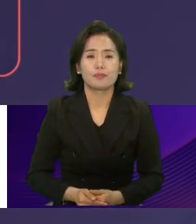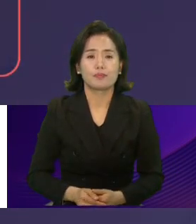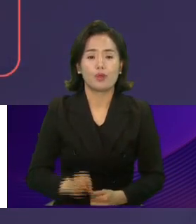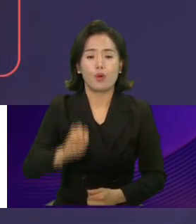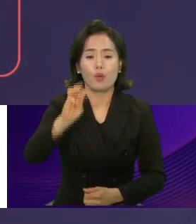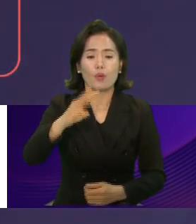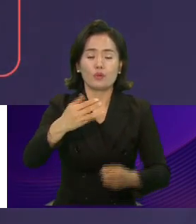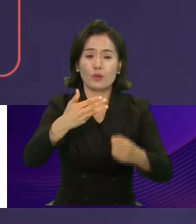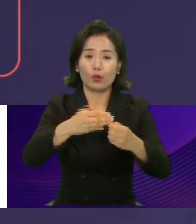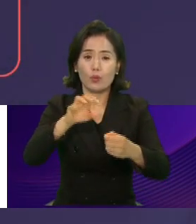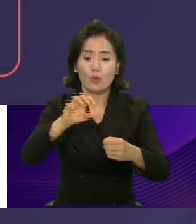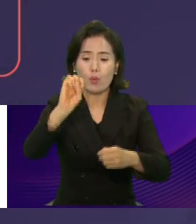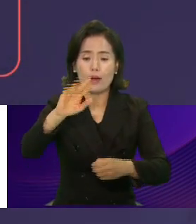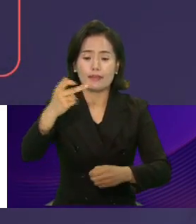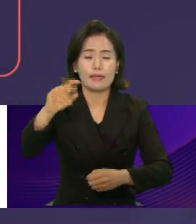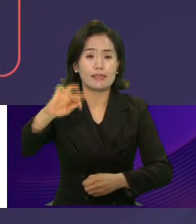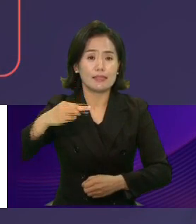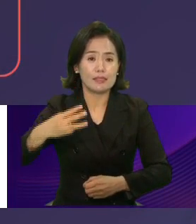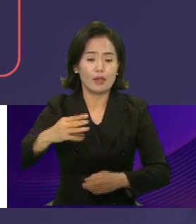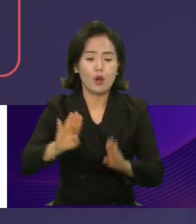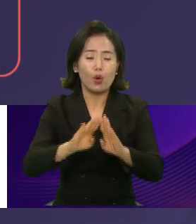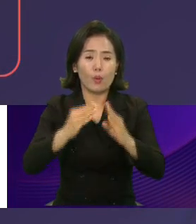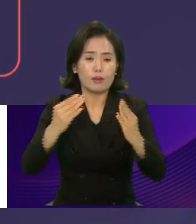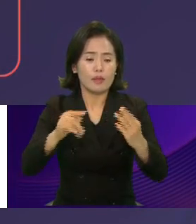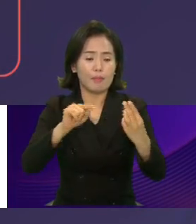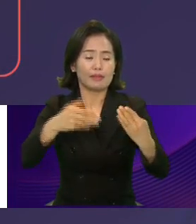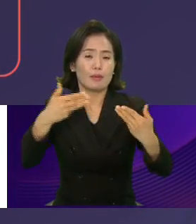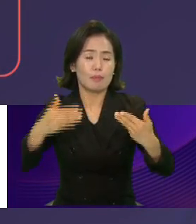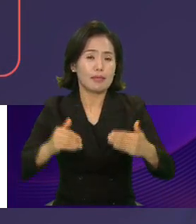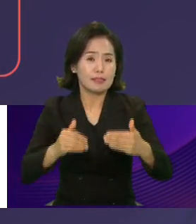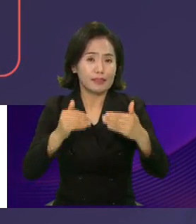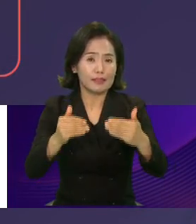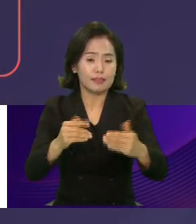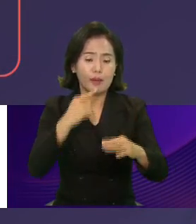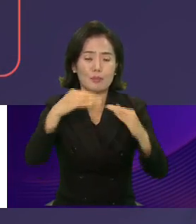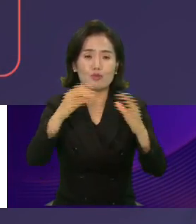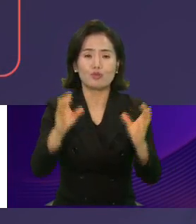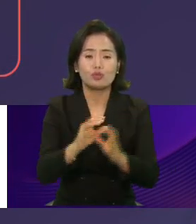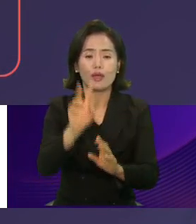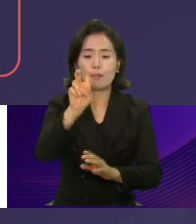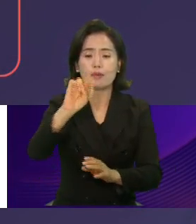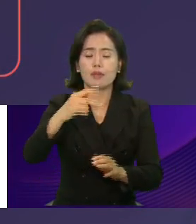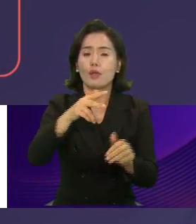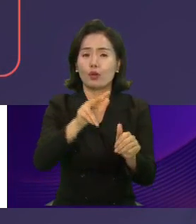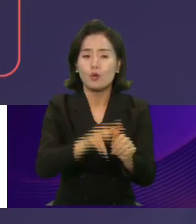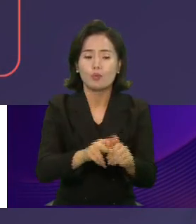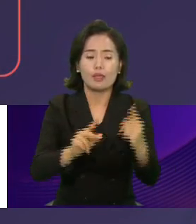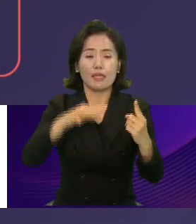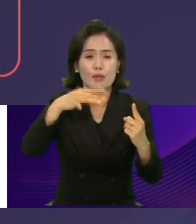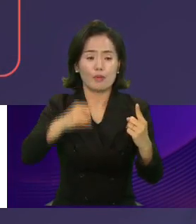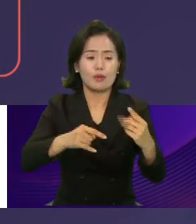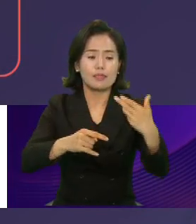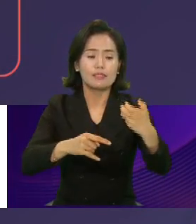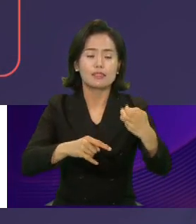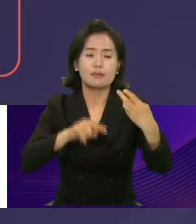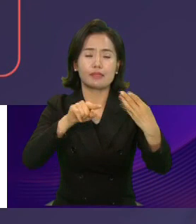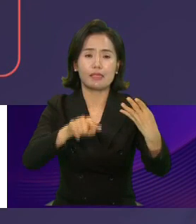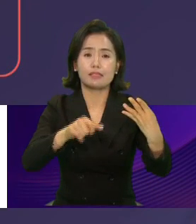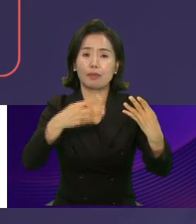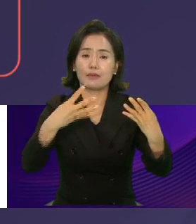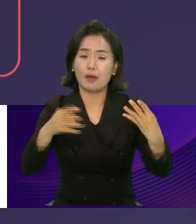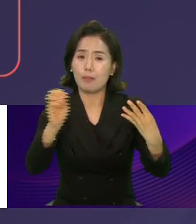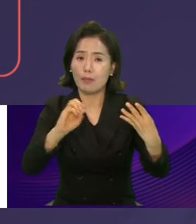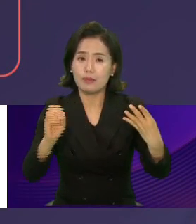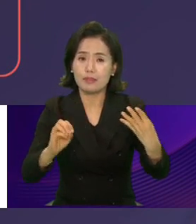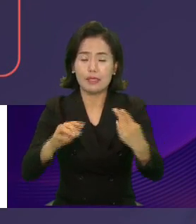광주 8번째 지역구 광산 을입니다. 개표 8.8% 진행된 가운데 더불어민주당 민형배 후보가 1위 74.4%